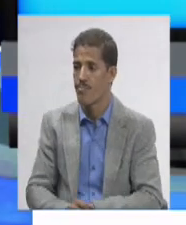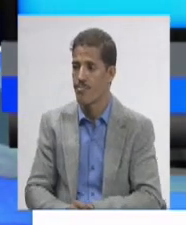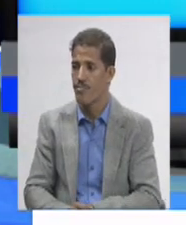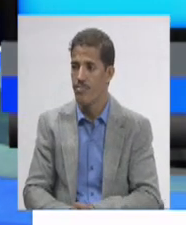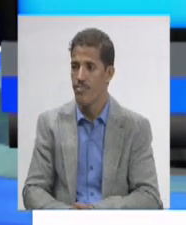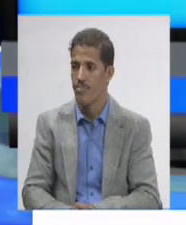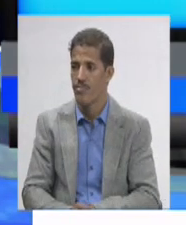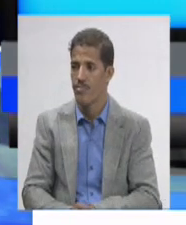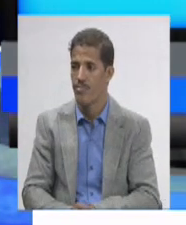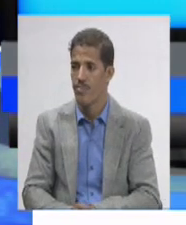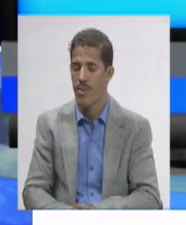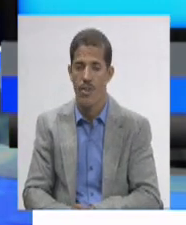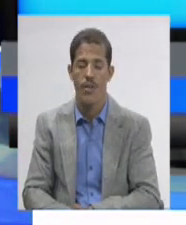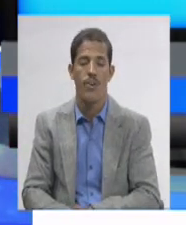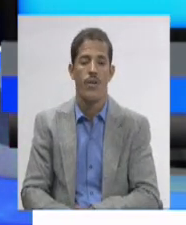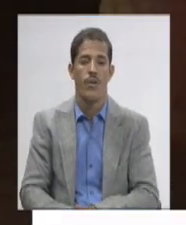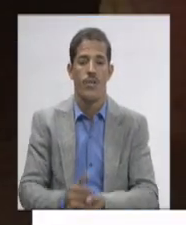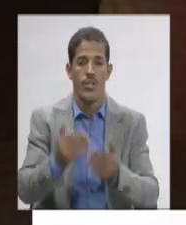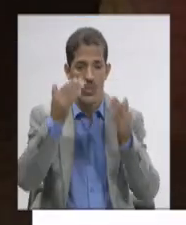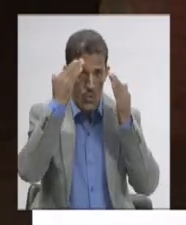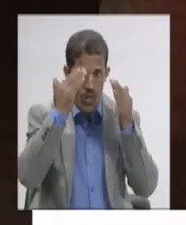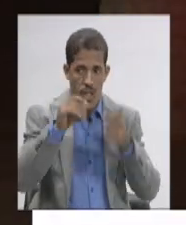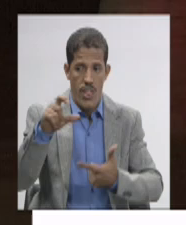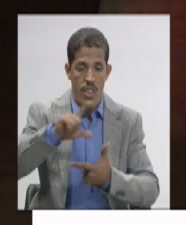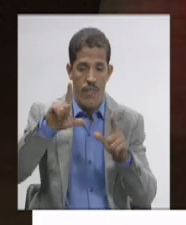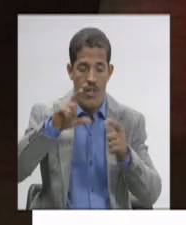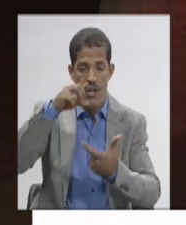للتمور شكرا لموريتانيا على هذه